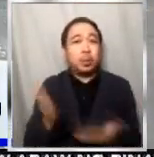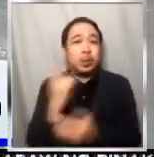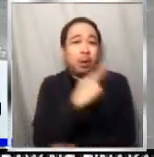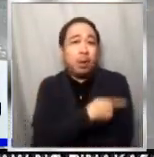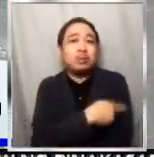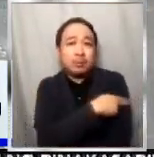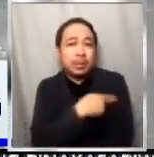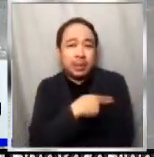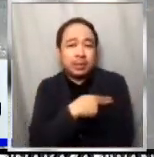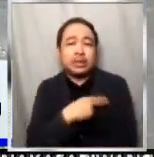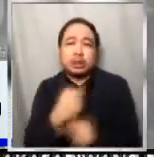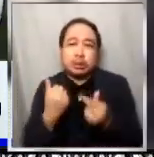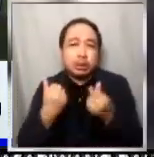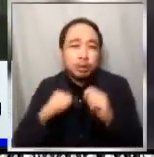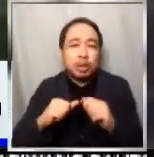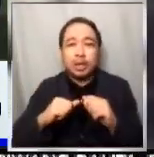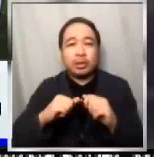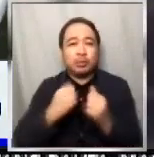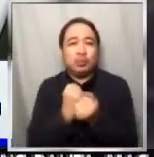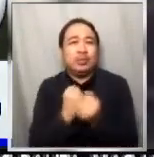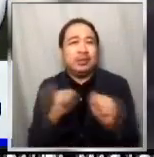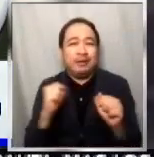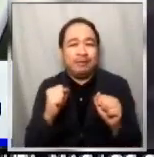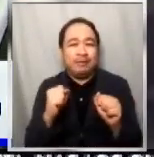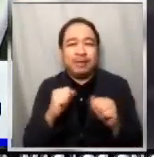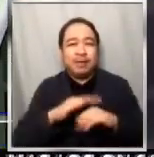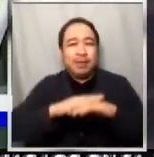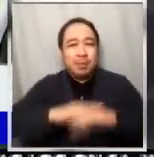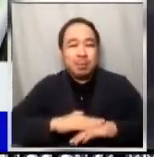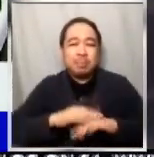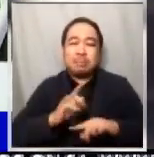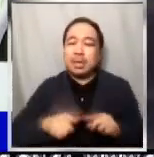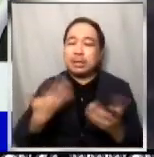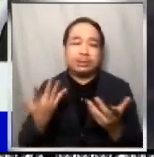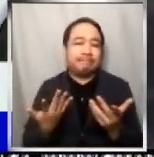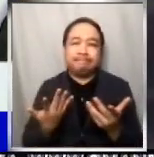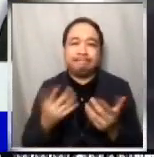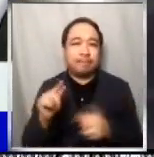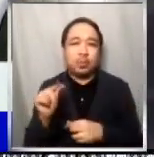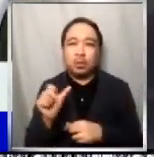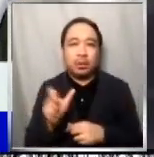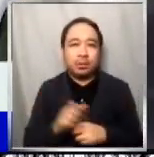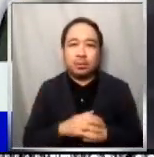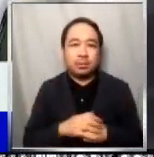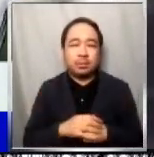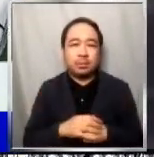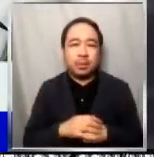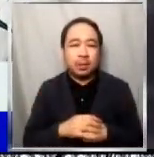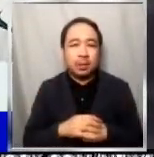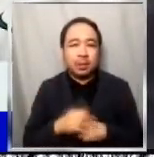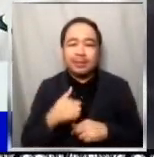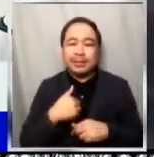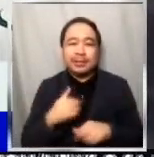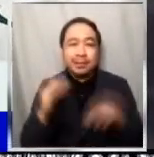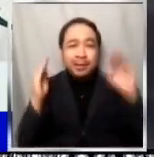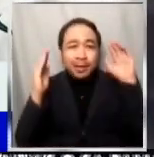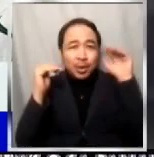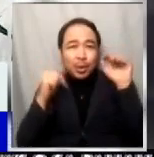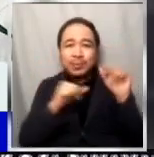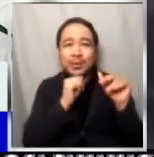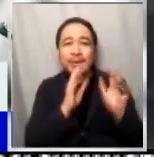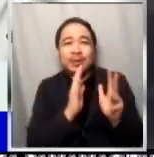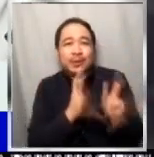i-revive, pero huli na. Sana hindi ko na lang siya iniwan sa taas. Sana inawakan ko na lang siya.